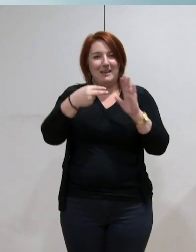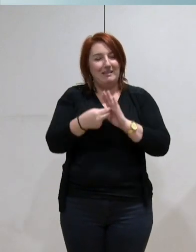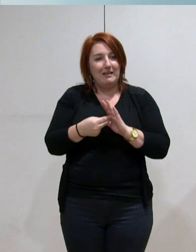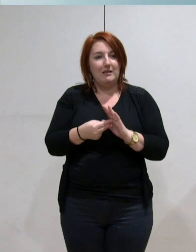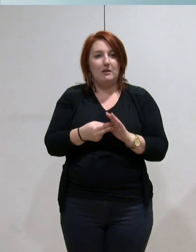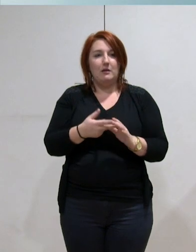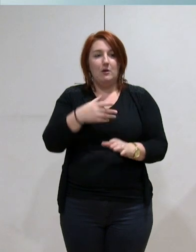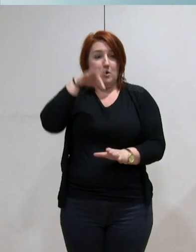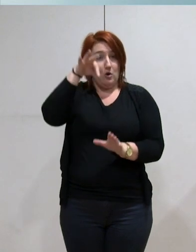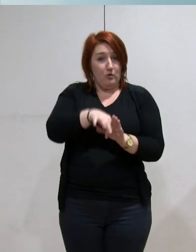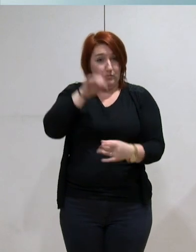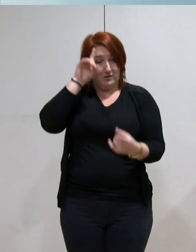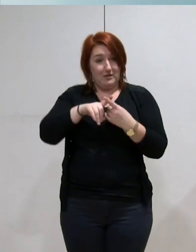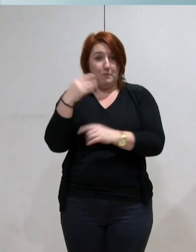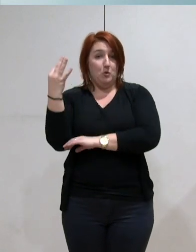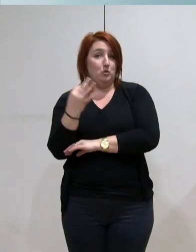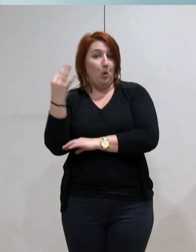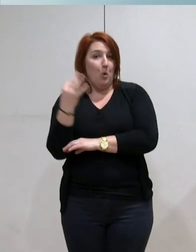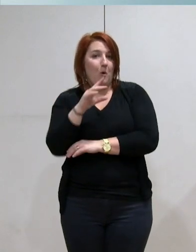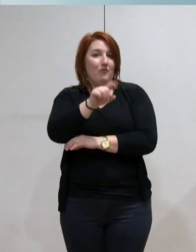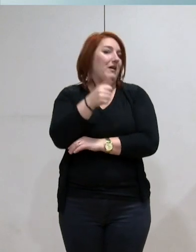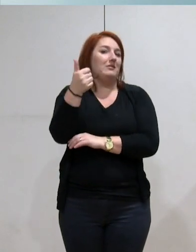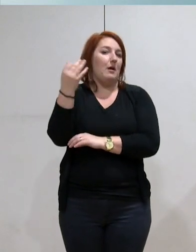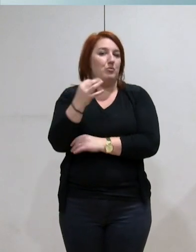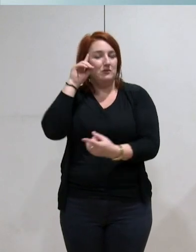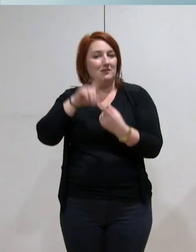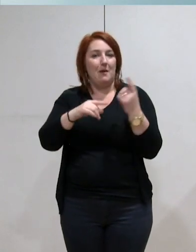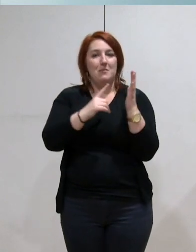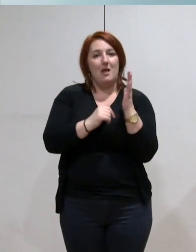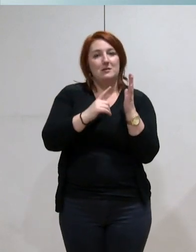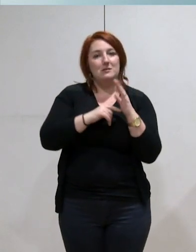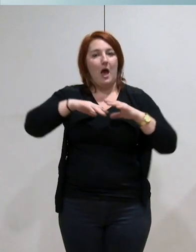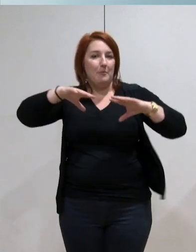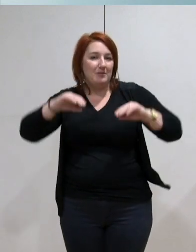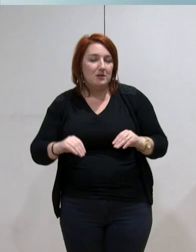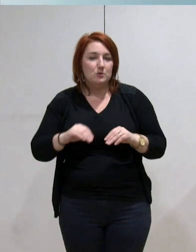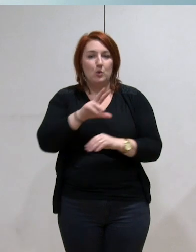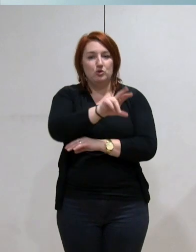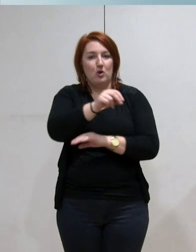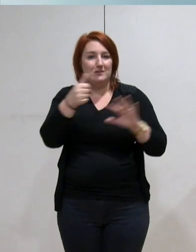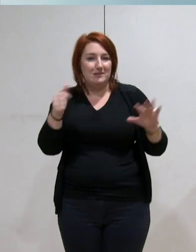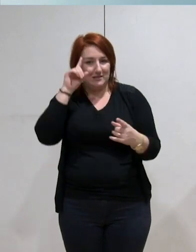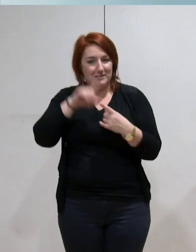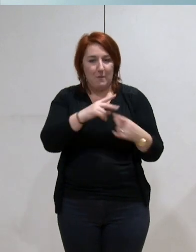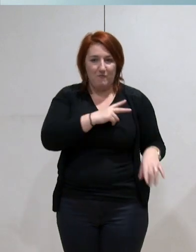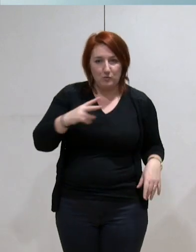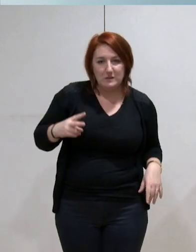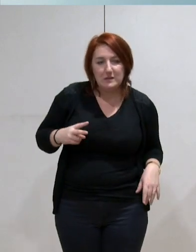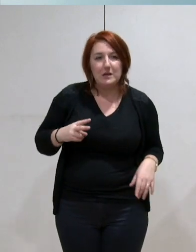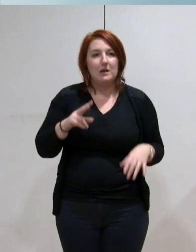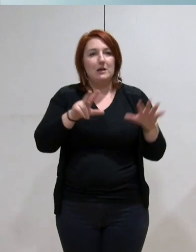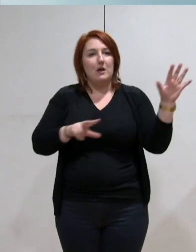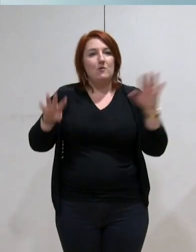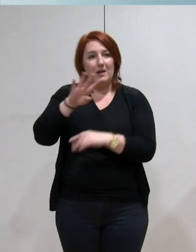taux donc 21 % sur la taxe d'habitation 36 on l'a dit on en a parlé sur le foncier